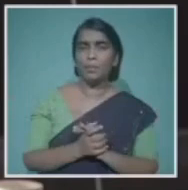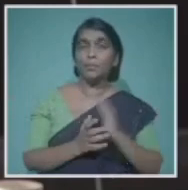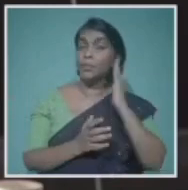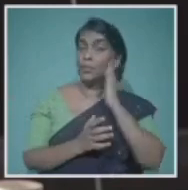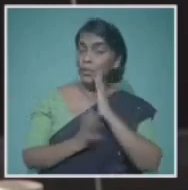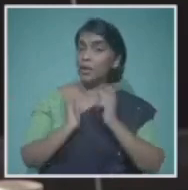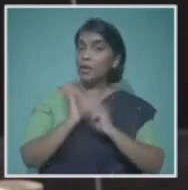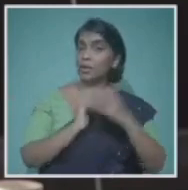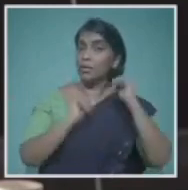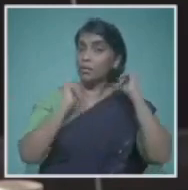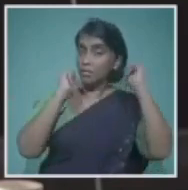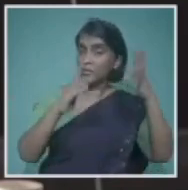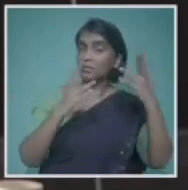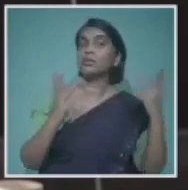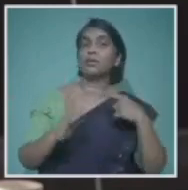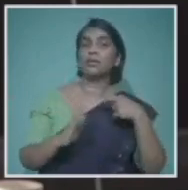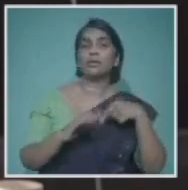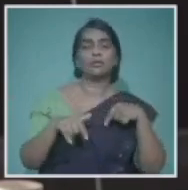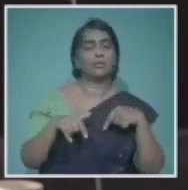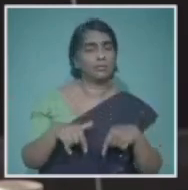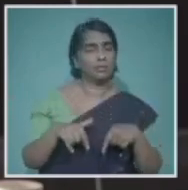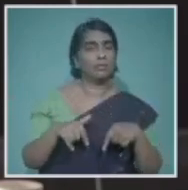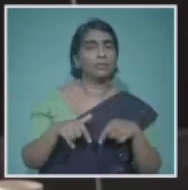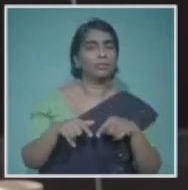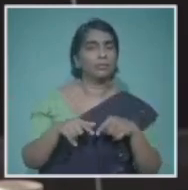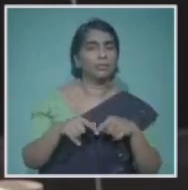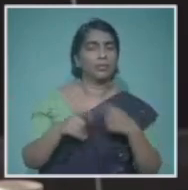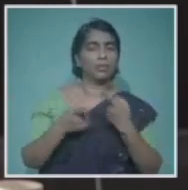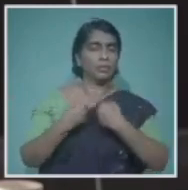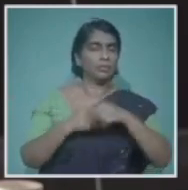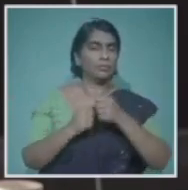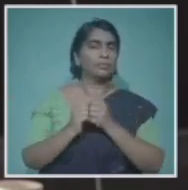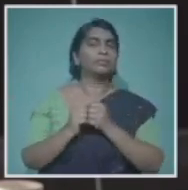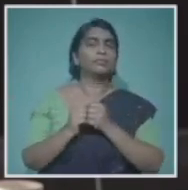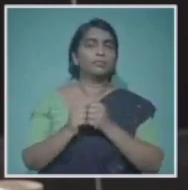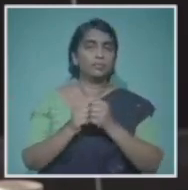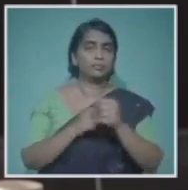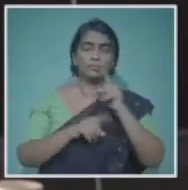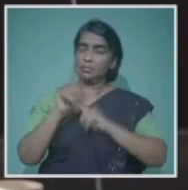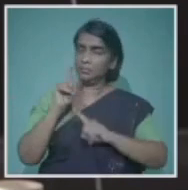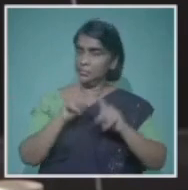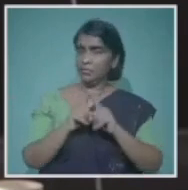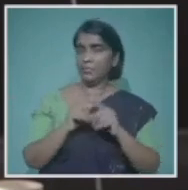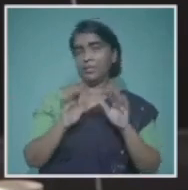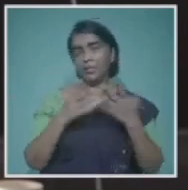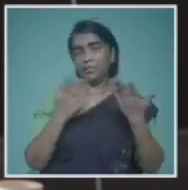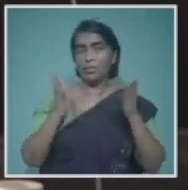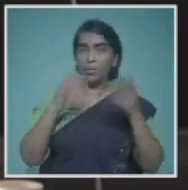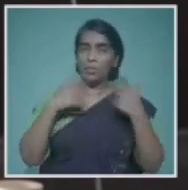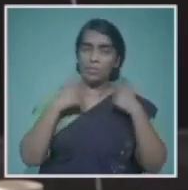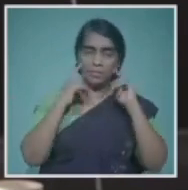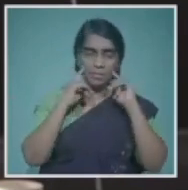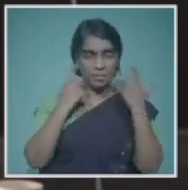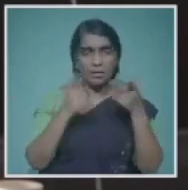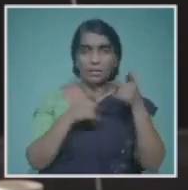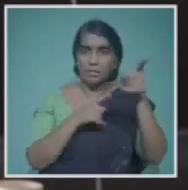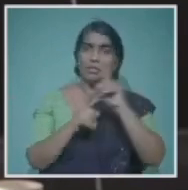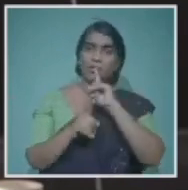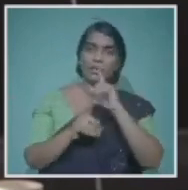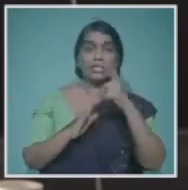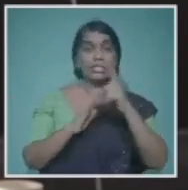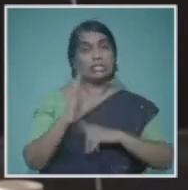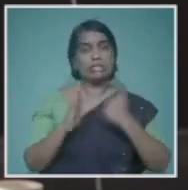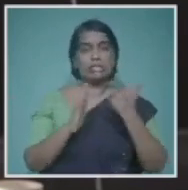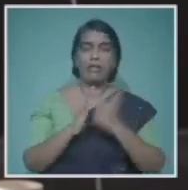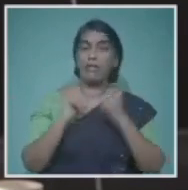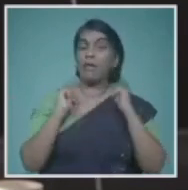විදේශීය ණය තිරසාර නැති නිසා දැන් ඒවා ප්‍රතිව්‍යුහගත කරන්න කතා කරනවා. මොන වෙලාවද කියලා අපි දන්නේ නැහැ. ඔබලා කියනවා ජනවාරි